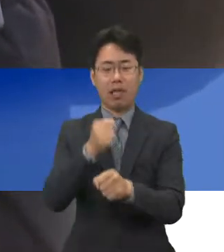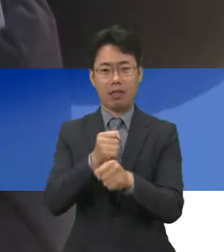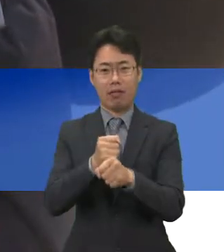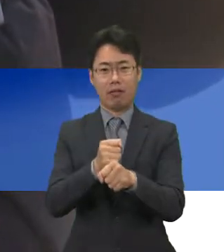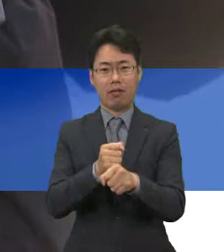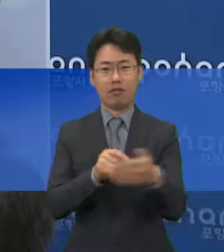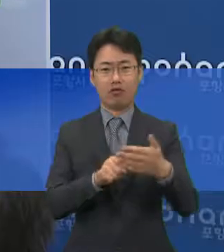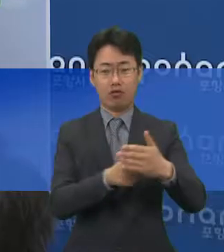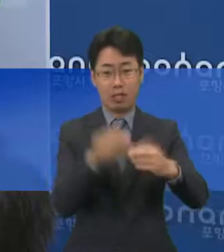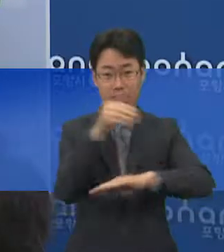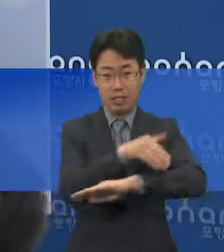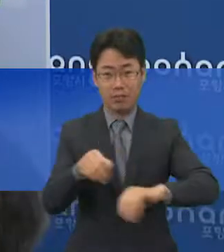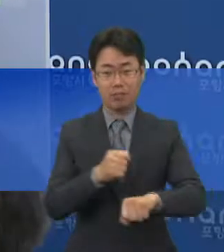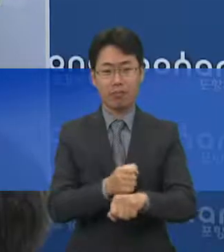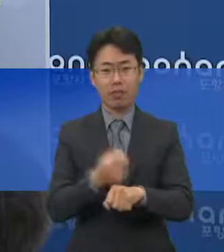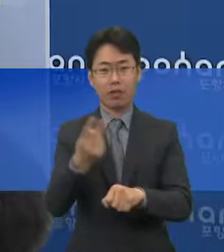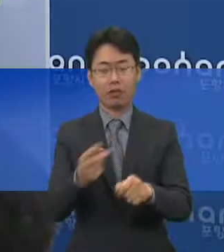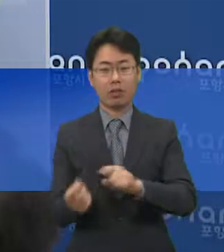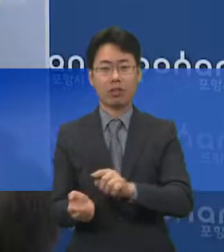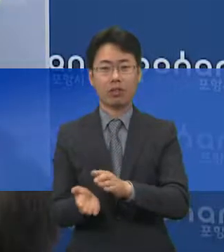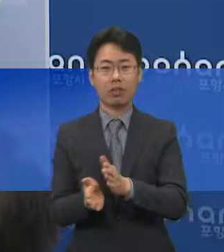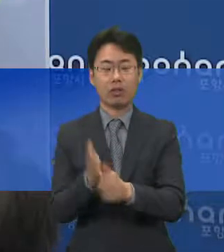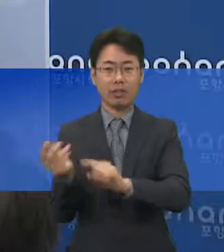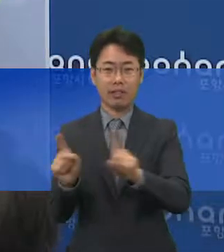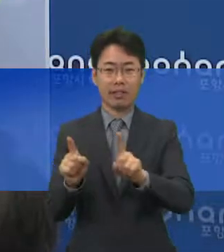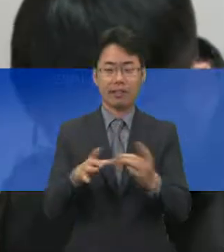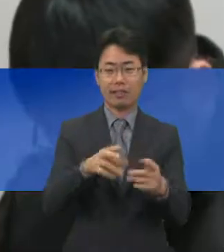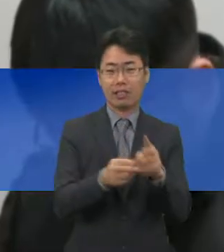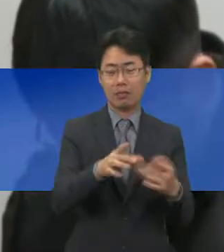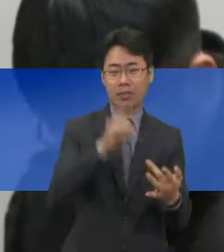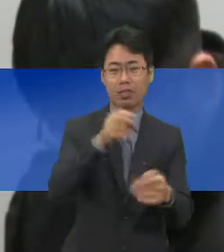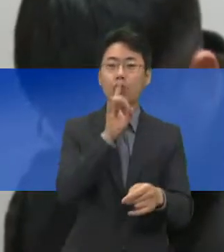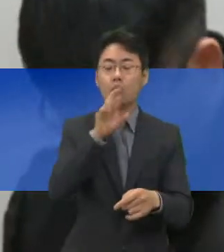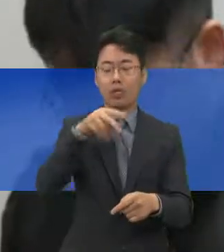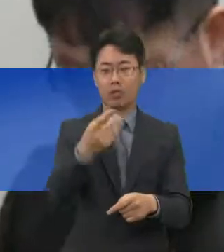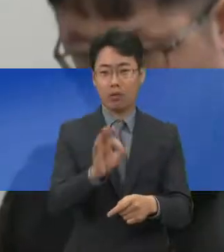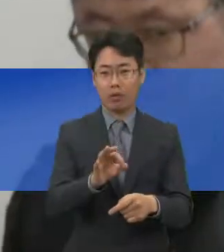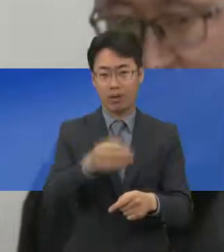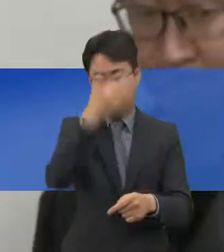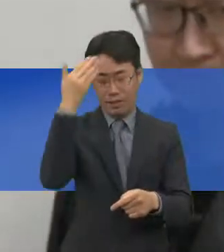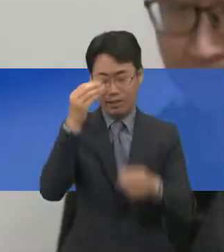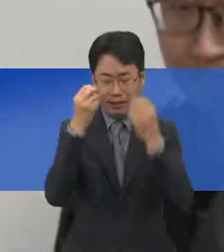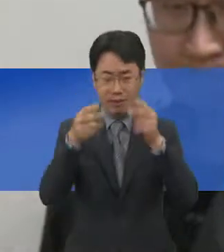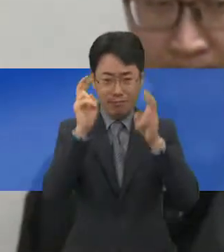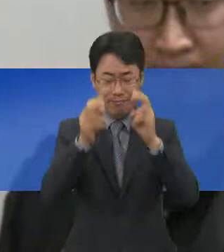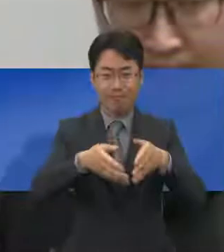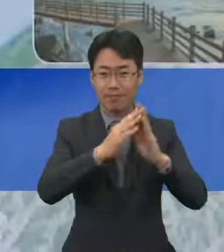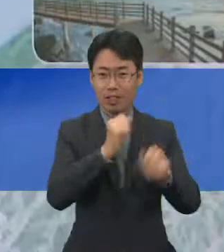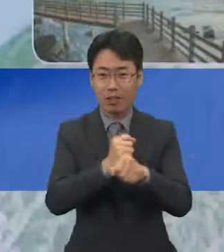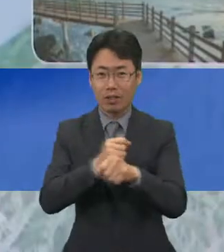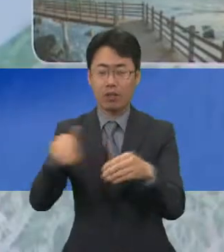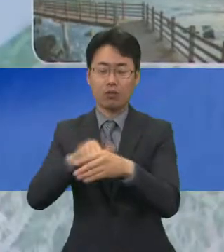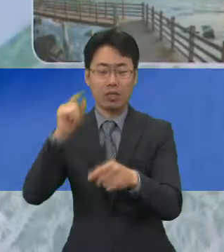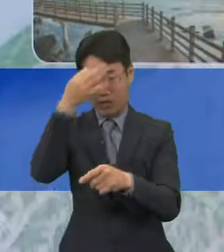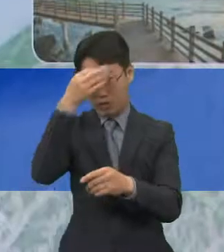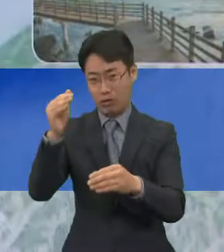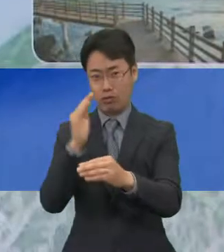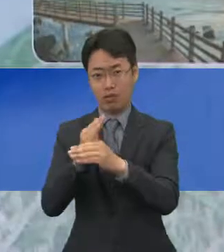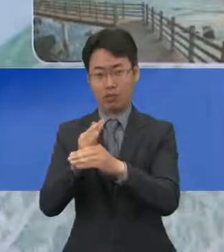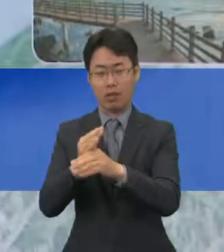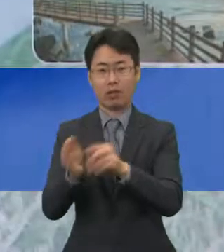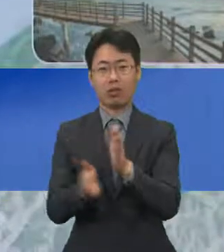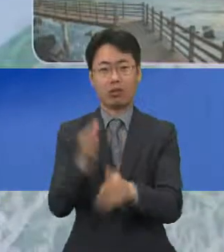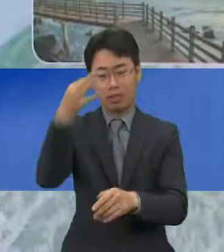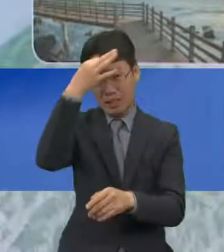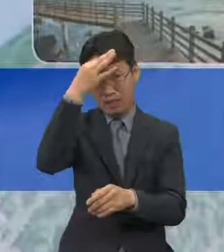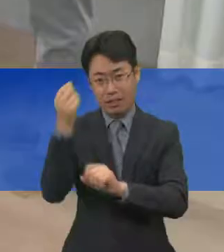만들기에 나설 방침입니다. 또한 도시재생 뉴딜 사업에 선정된 중앙동은 청년 창업과 문화예술 허브로 조성해